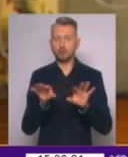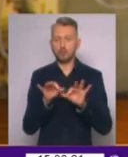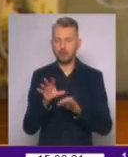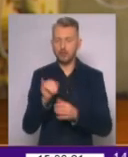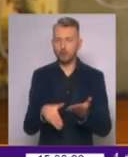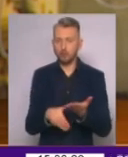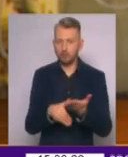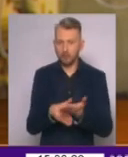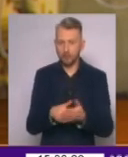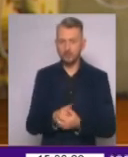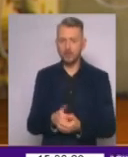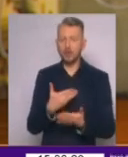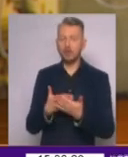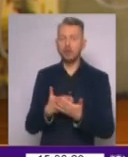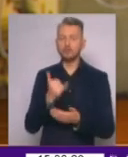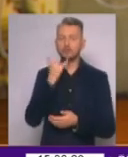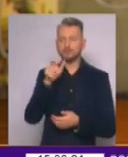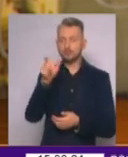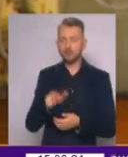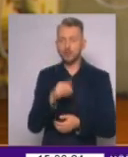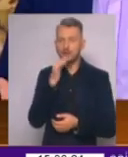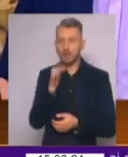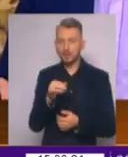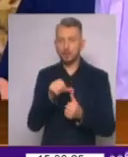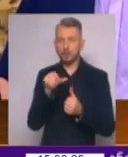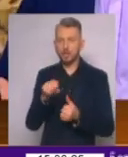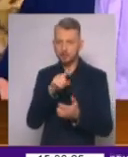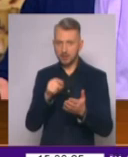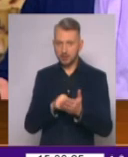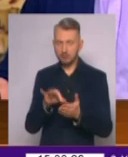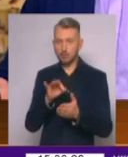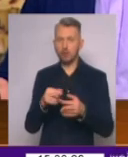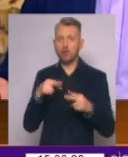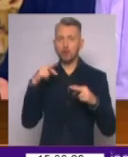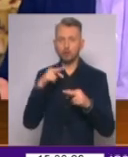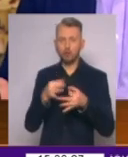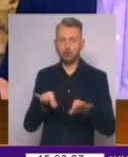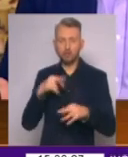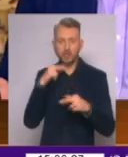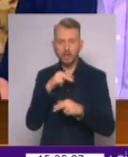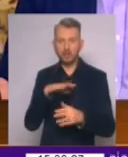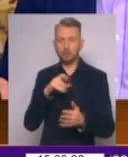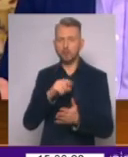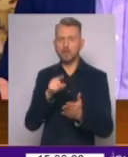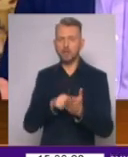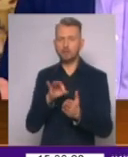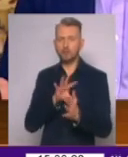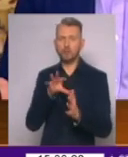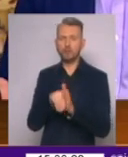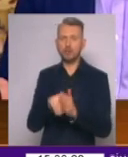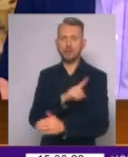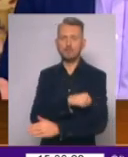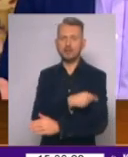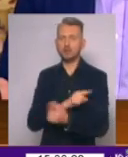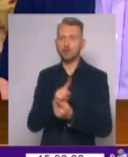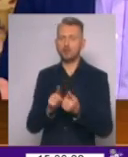допомогти. Пане Олеже, от наш додзвонювач, він також зазначив, окрім питання з приводу доступних ліків, було питання взагалі з приводу впровадження медичної реформи